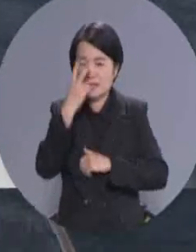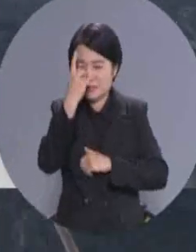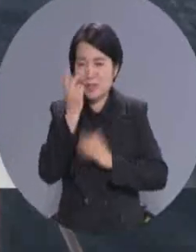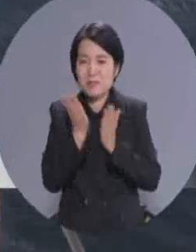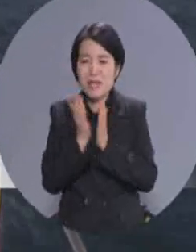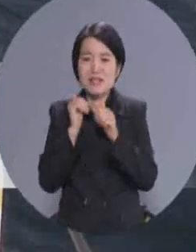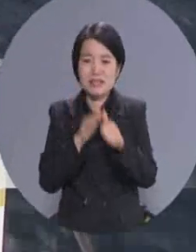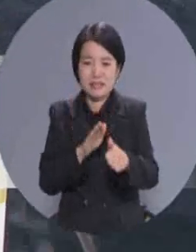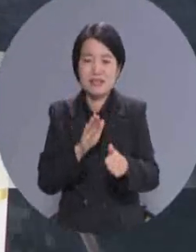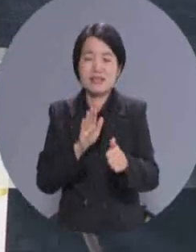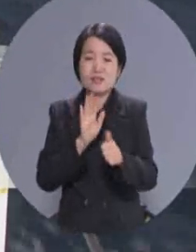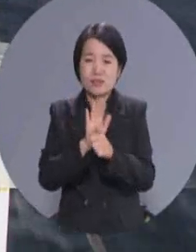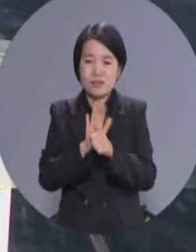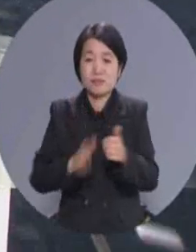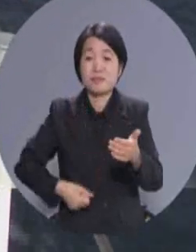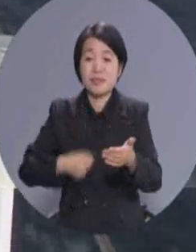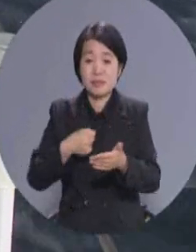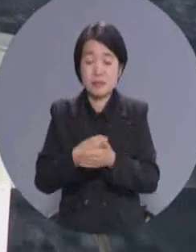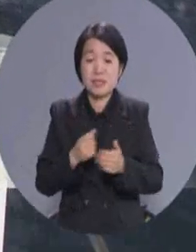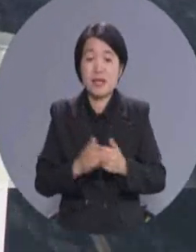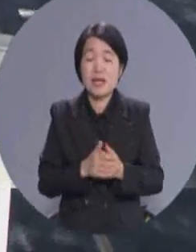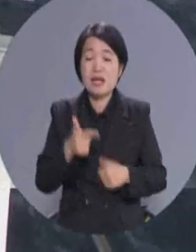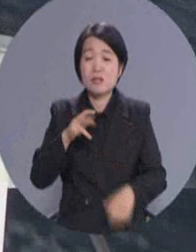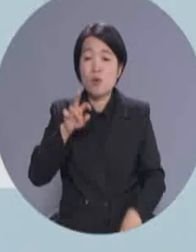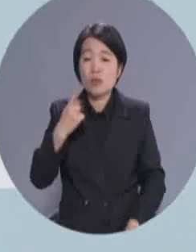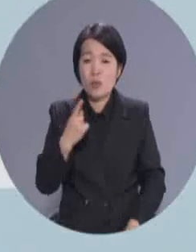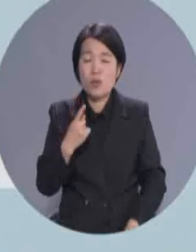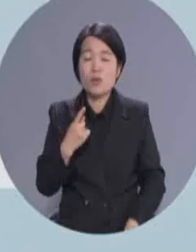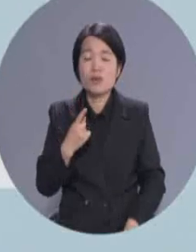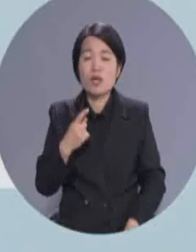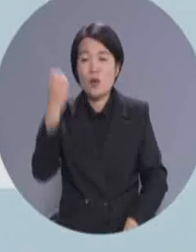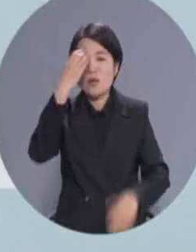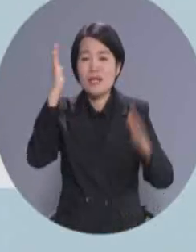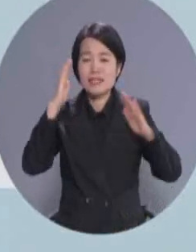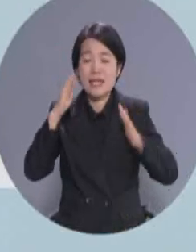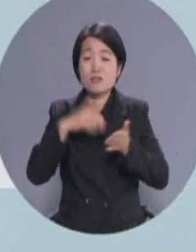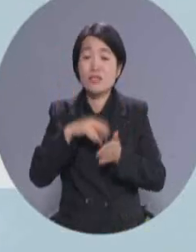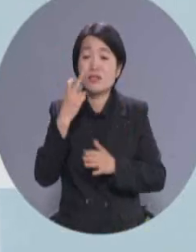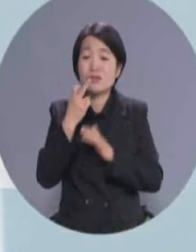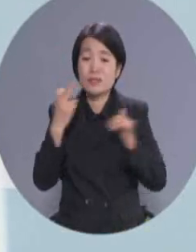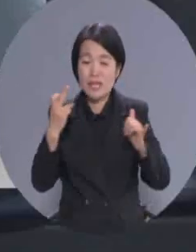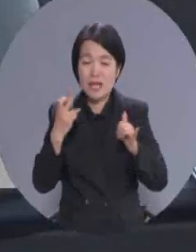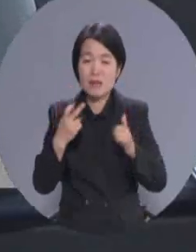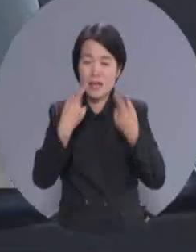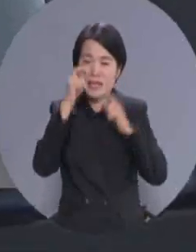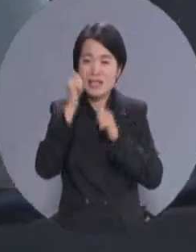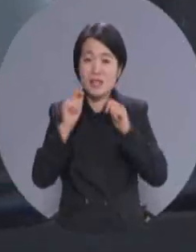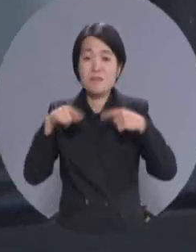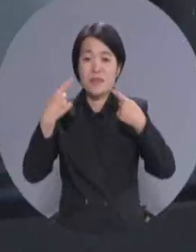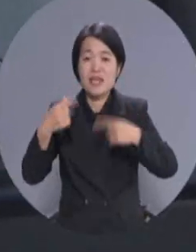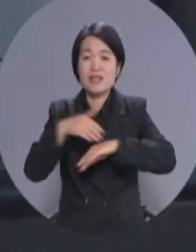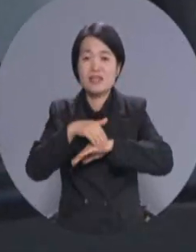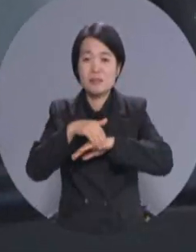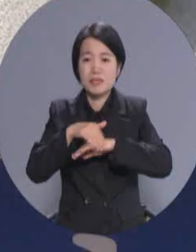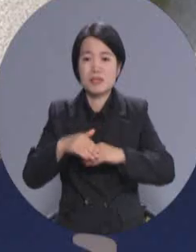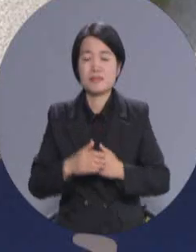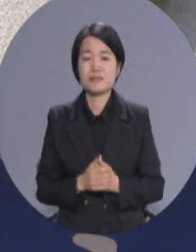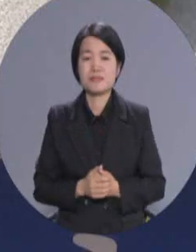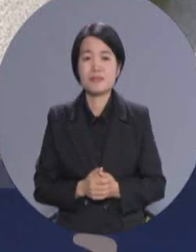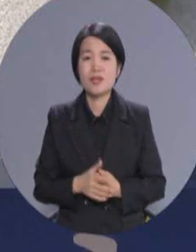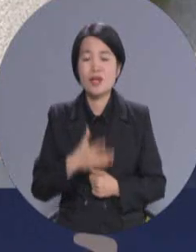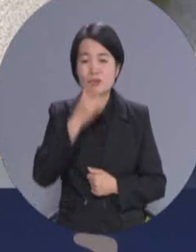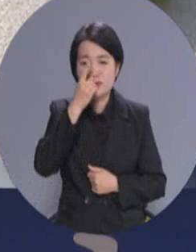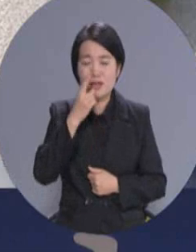했습니다 여수에서는 남면 금오도에 있는 연고등을 수능을 치를 예정입니다